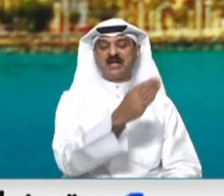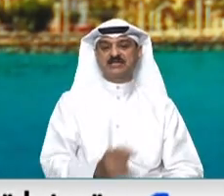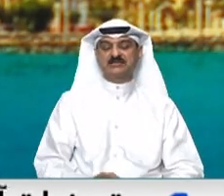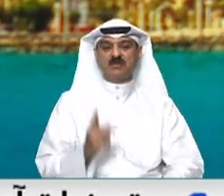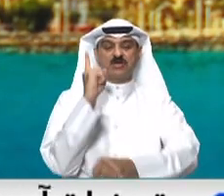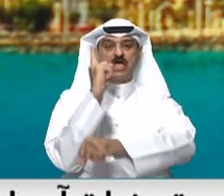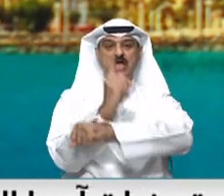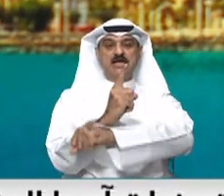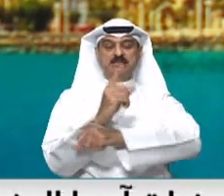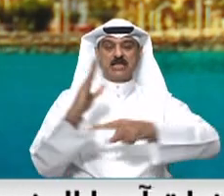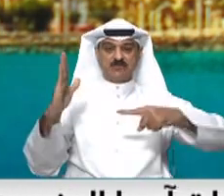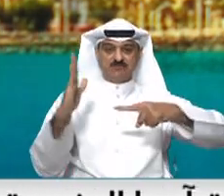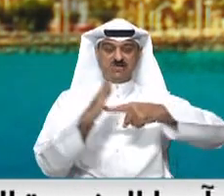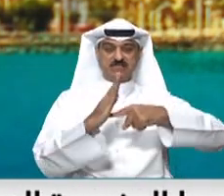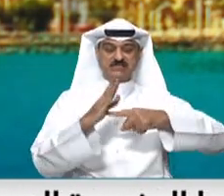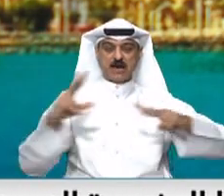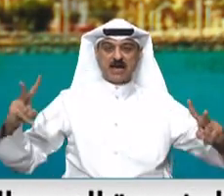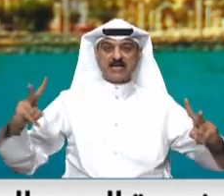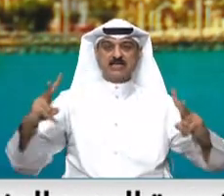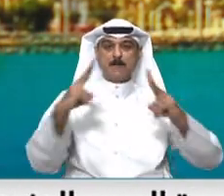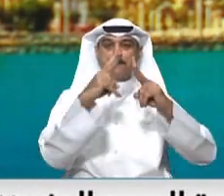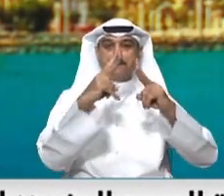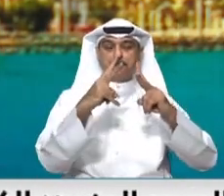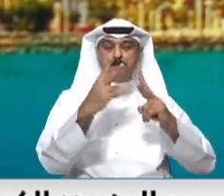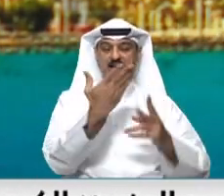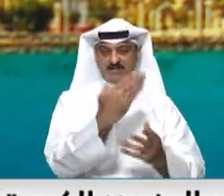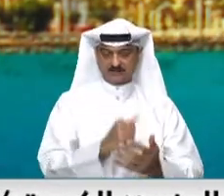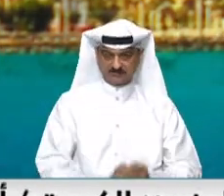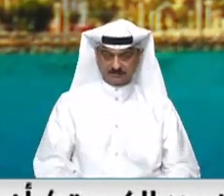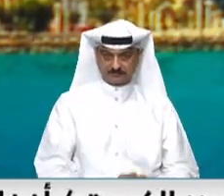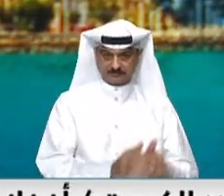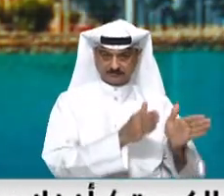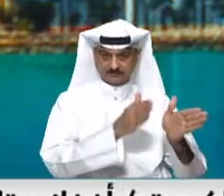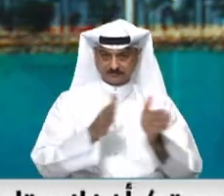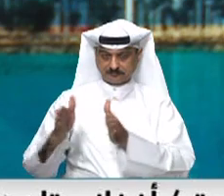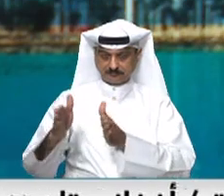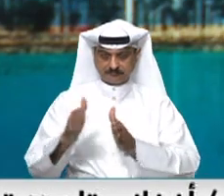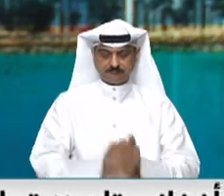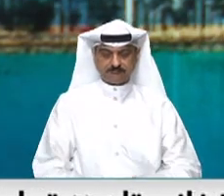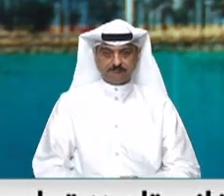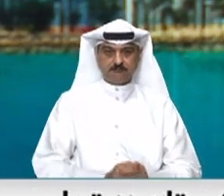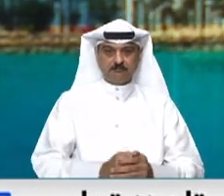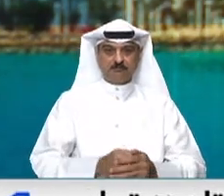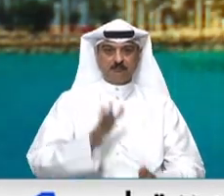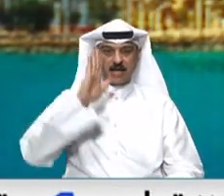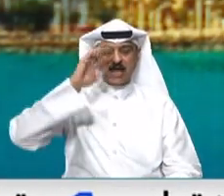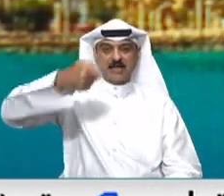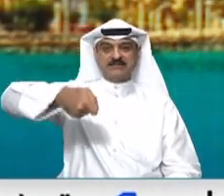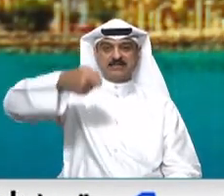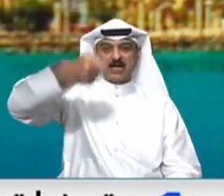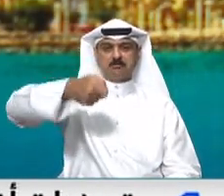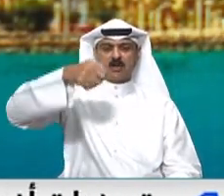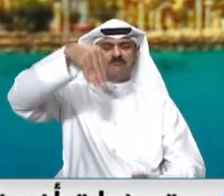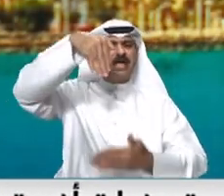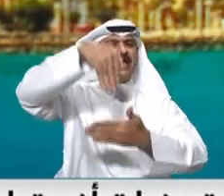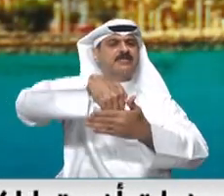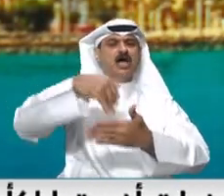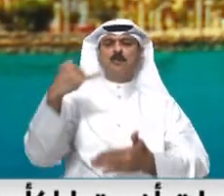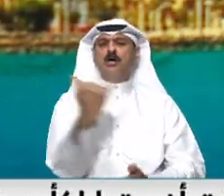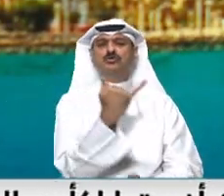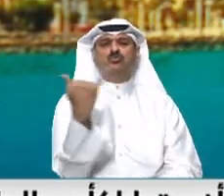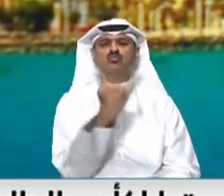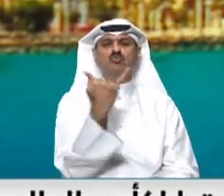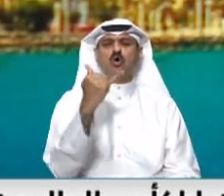مركز جنيف للسياسات ناصر زهير. أستاذ ناصر، بعد التحية، انتخابات مهمة يخوضها الأوروبيون انطلقت